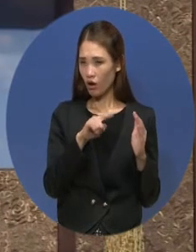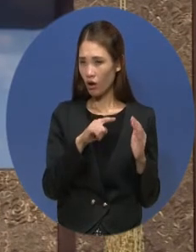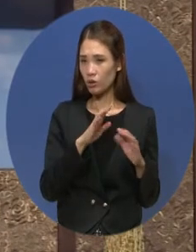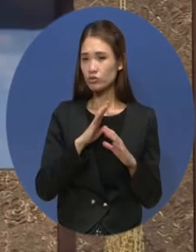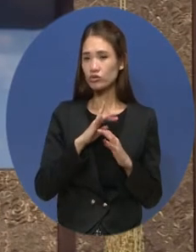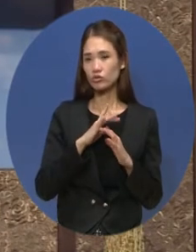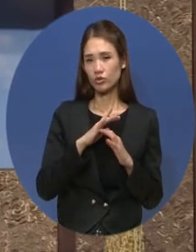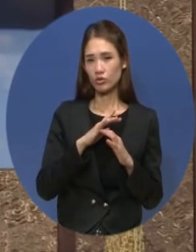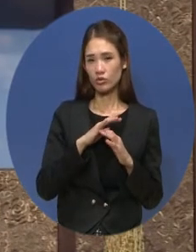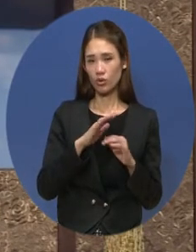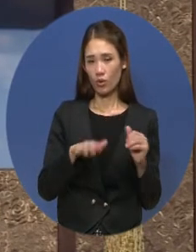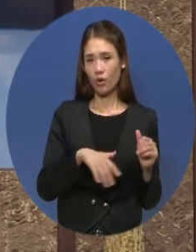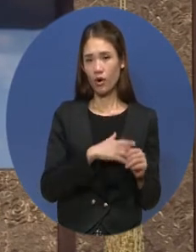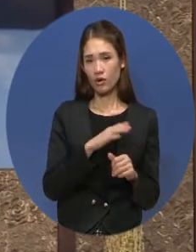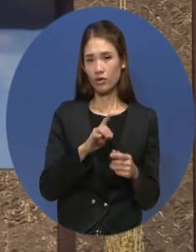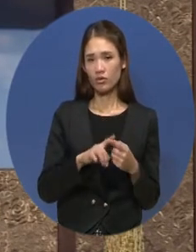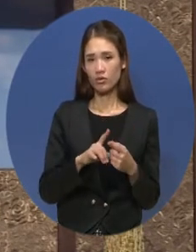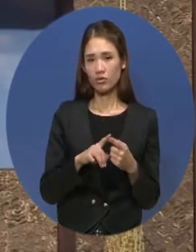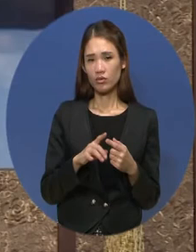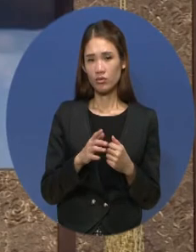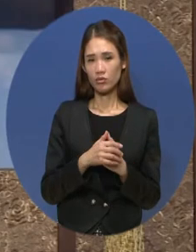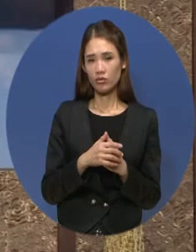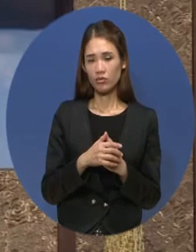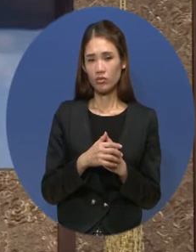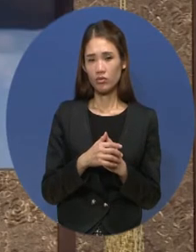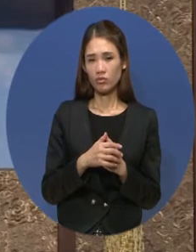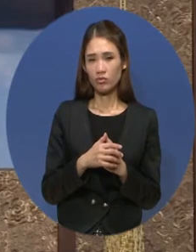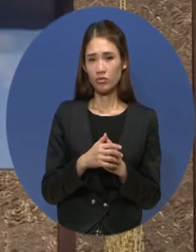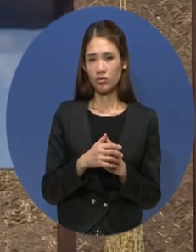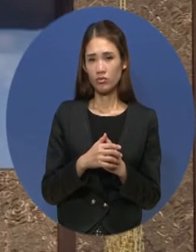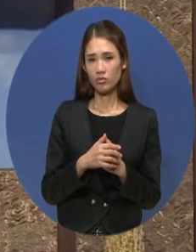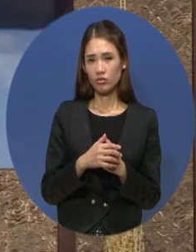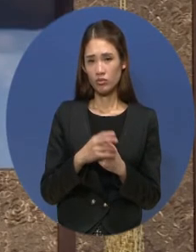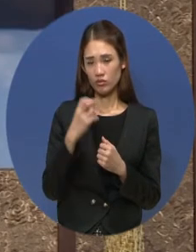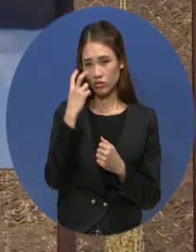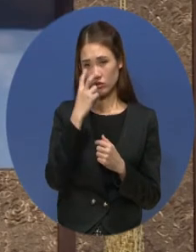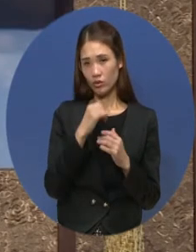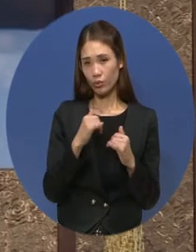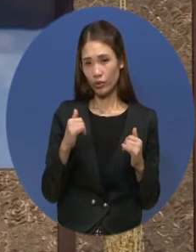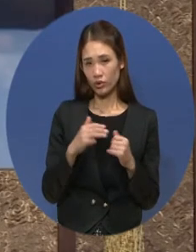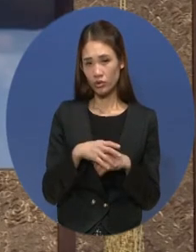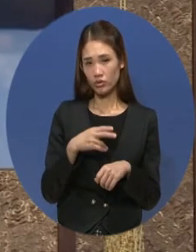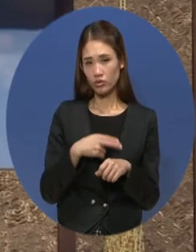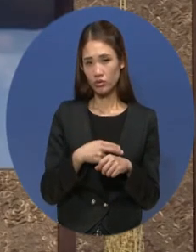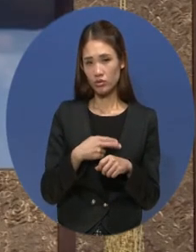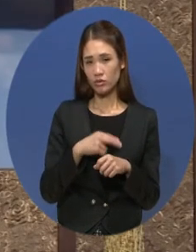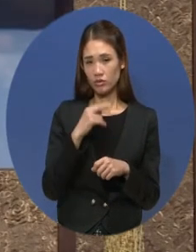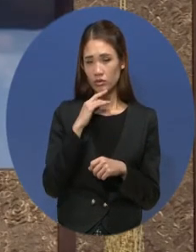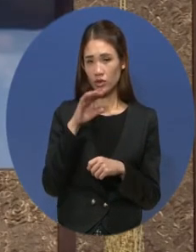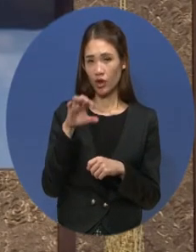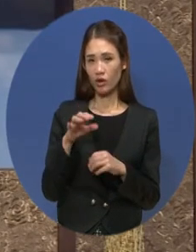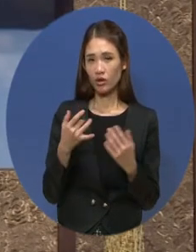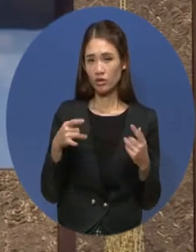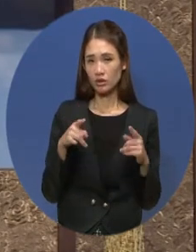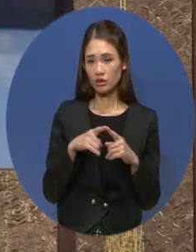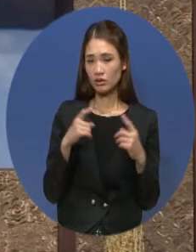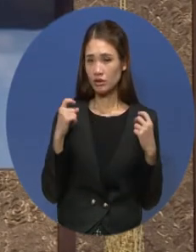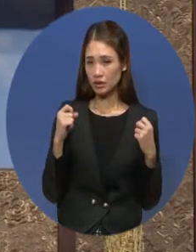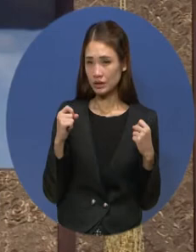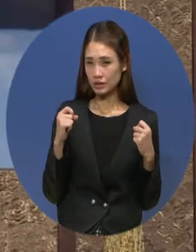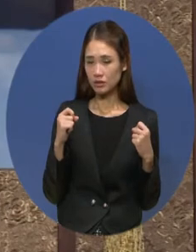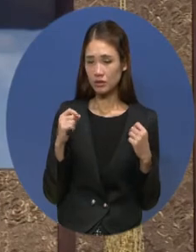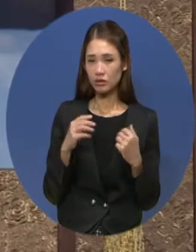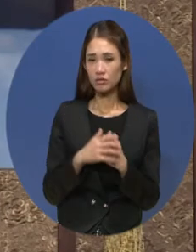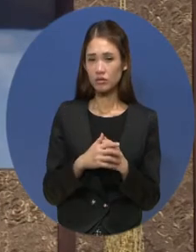분들은 그 환경 자체를 뭐 그래도 이제 부부 보호자들이 나 저희 선생님들이 현장에서 같이 있다보면